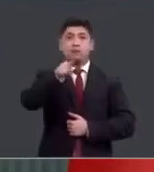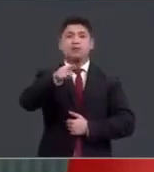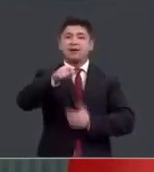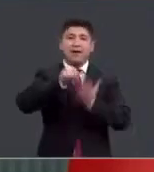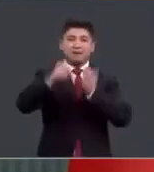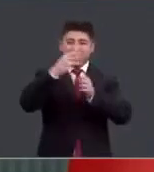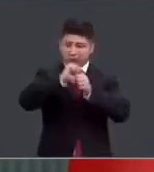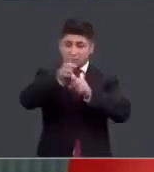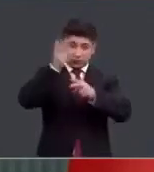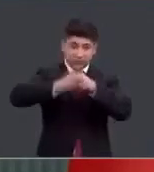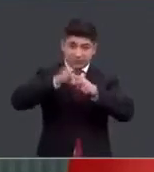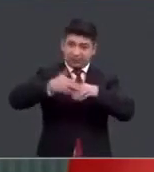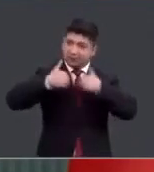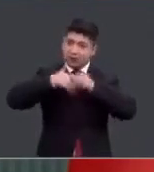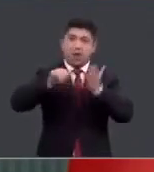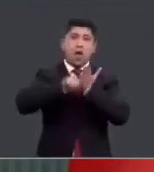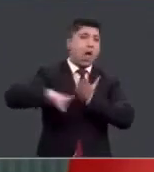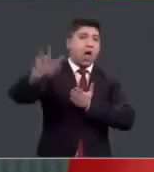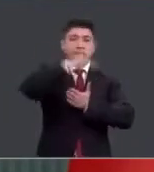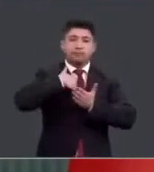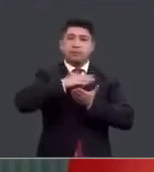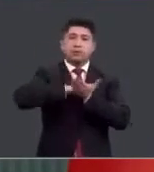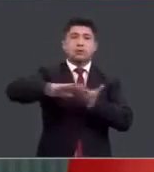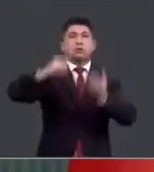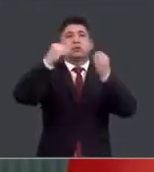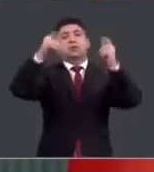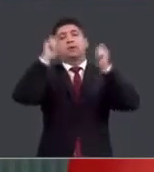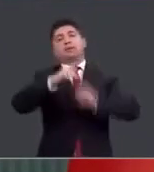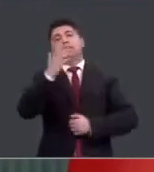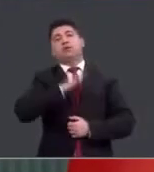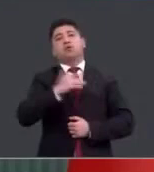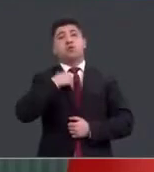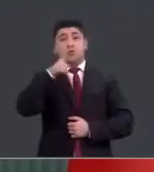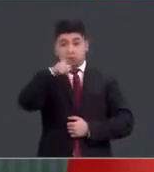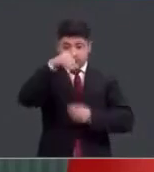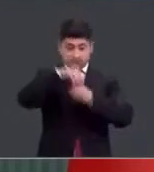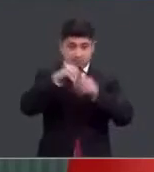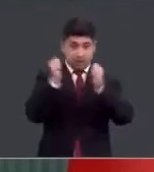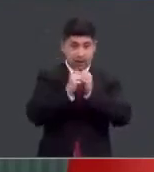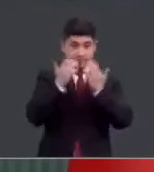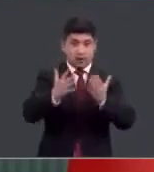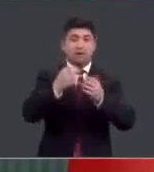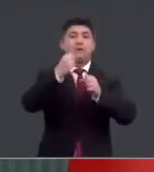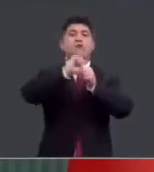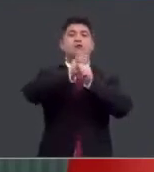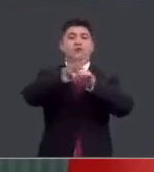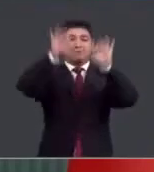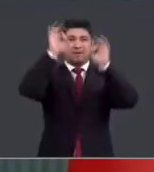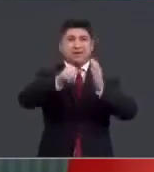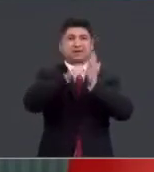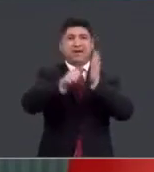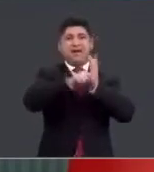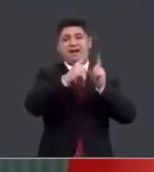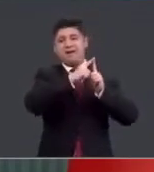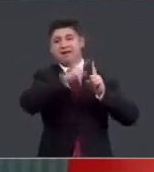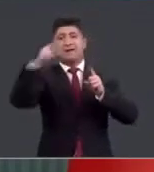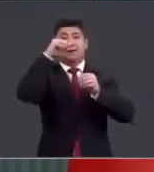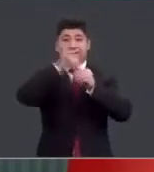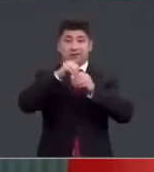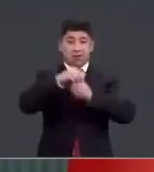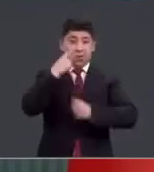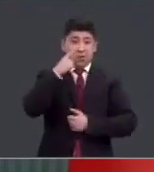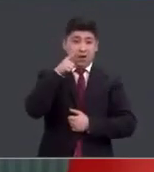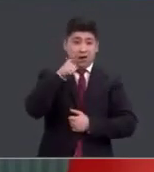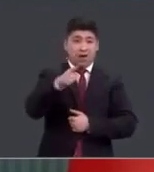musibetin üstesinden hep birlikte geleceğiz bu vesileyle salgının başladığı tarihten bugüne